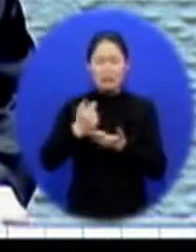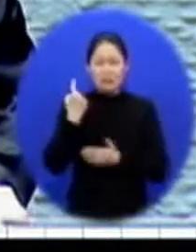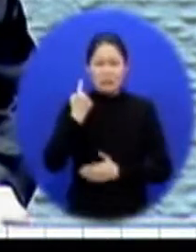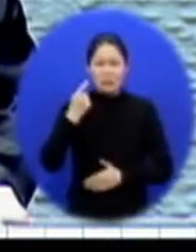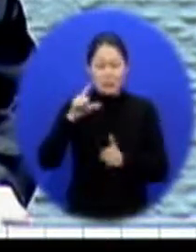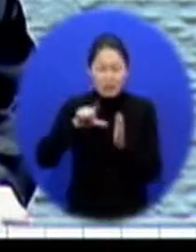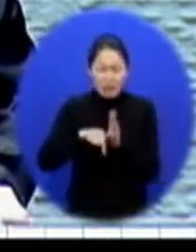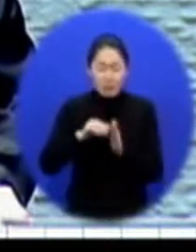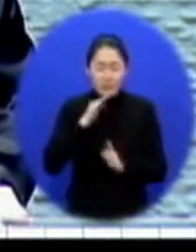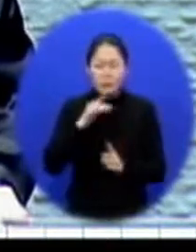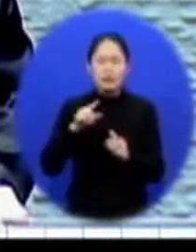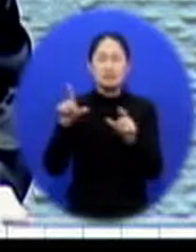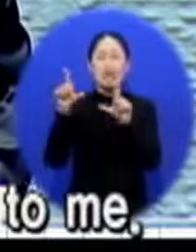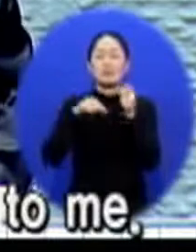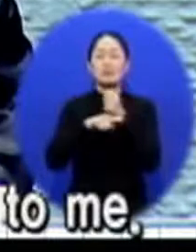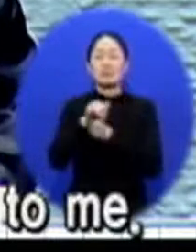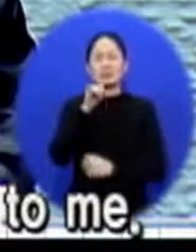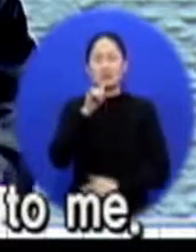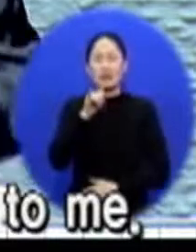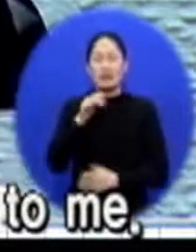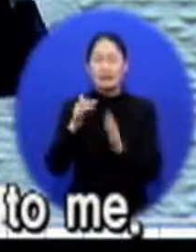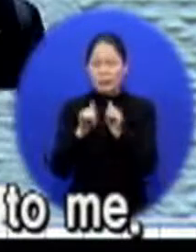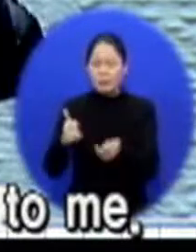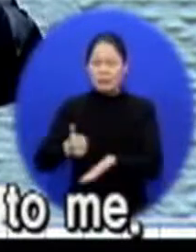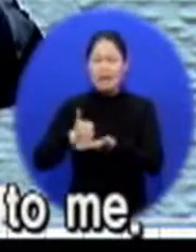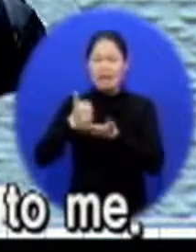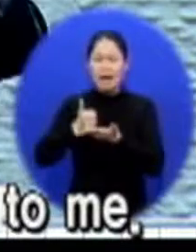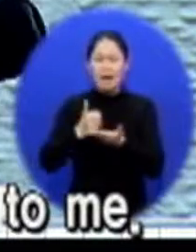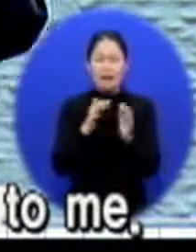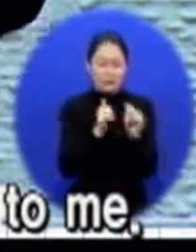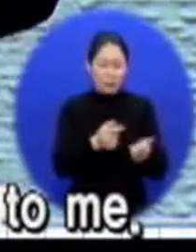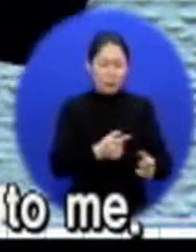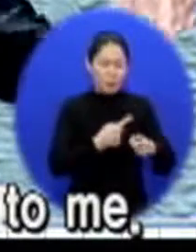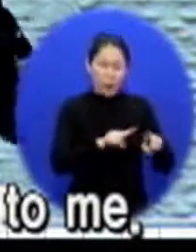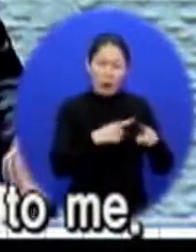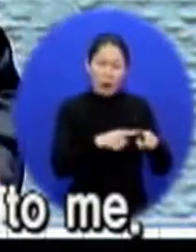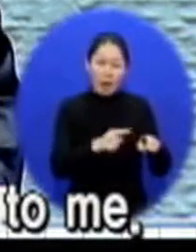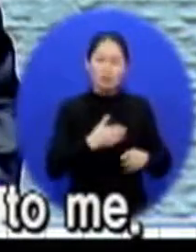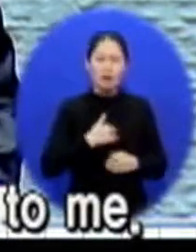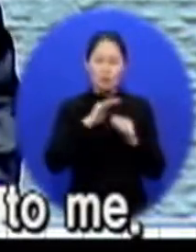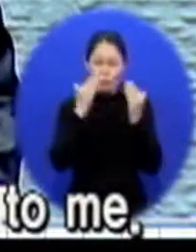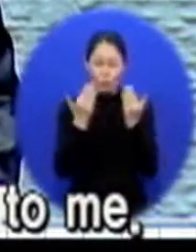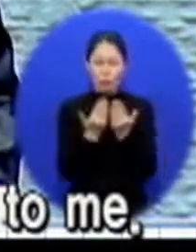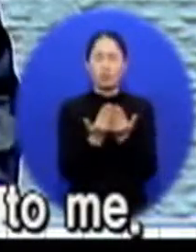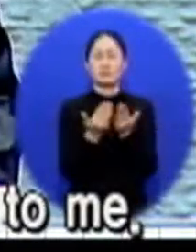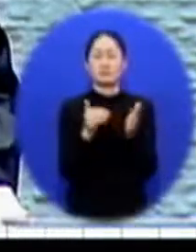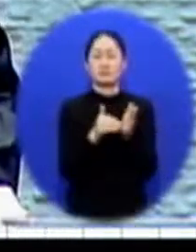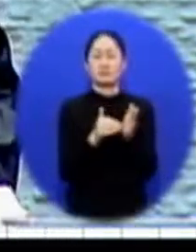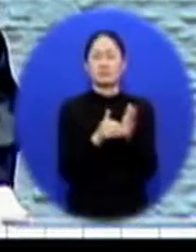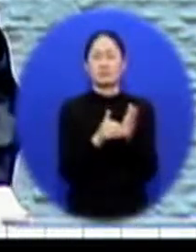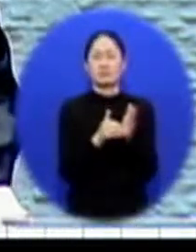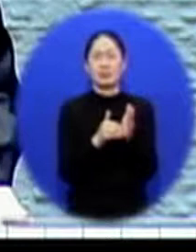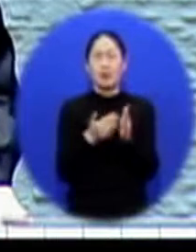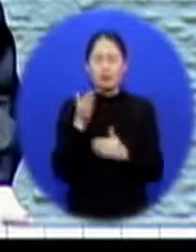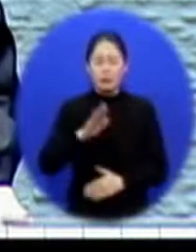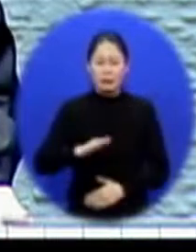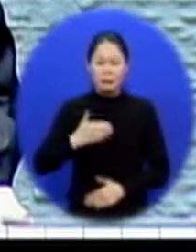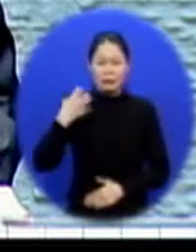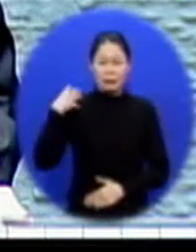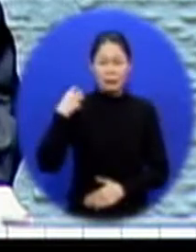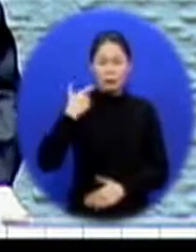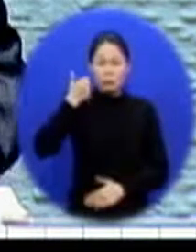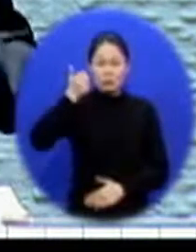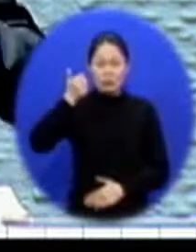있는 사람이 되었어요 사람의 칭찬 사람의 평가가 저의 모든 것이었어요 근데 다님 목사가 되고